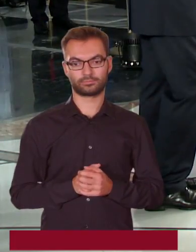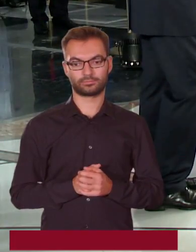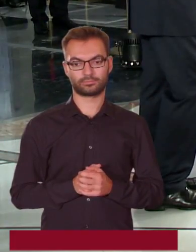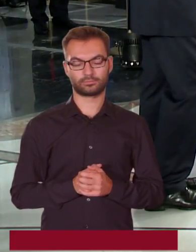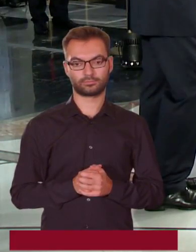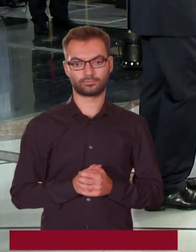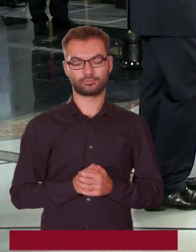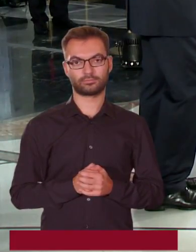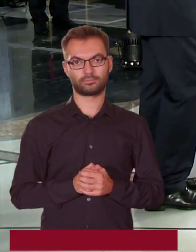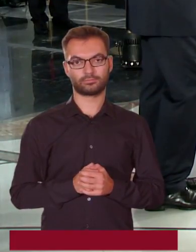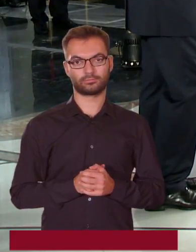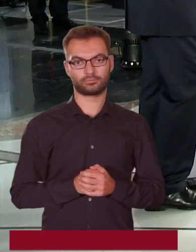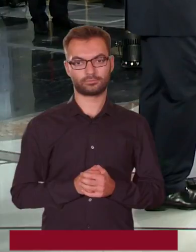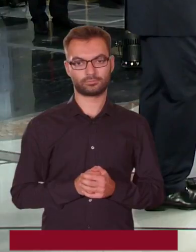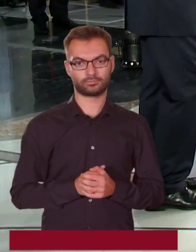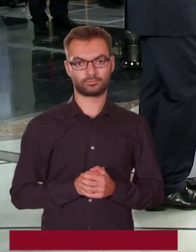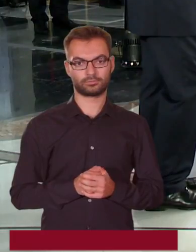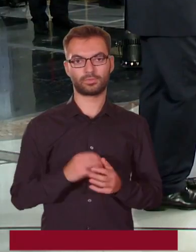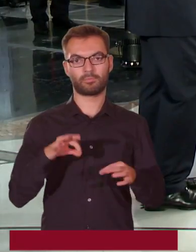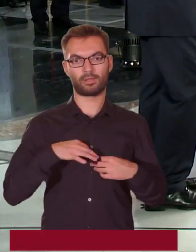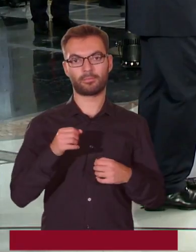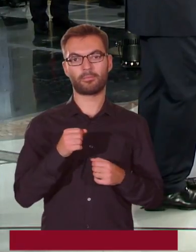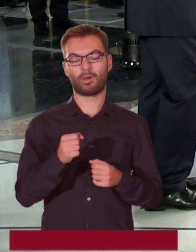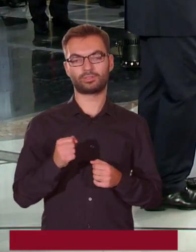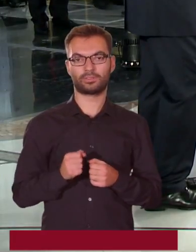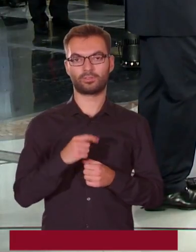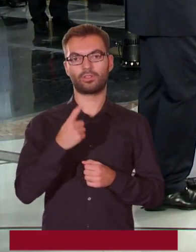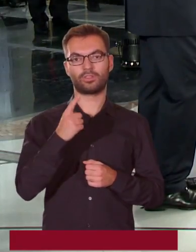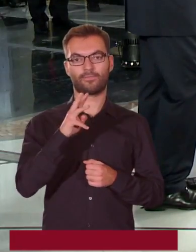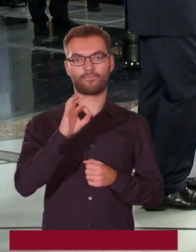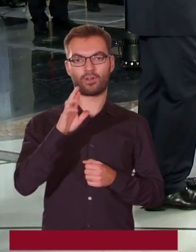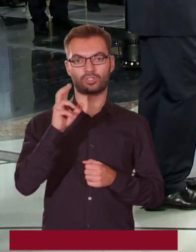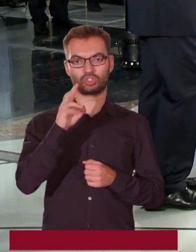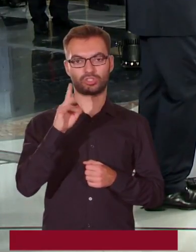Czy pan poseł Michał Paweł Dworczyk jest na sali?